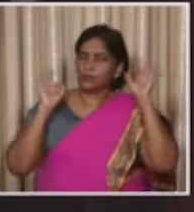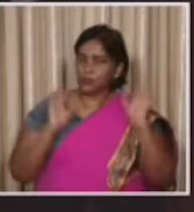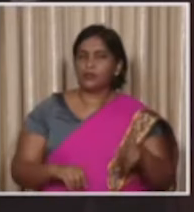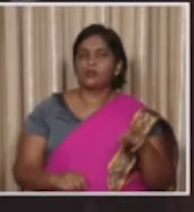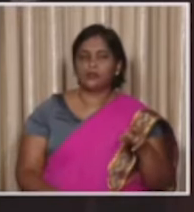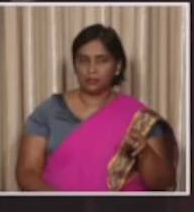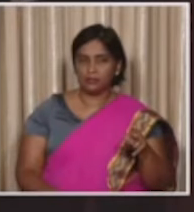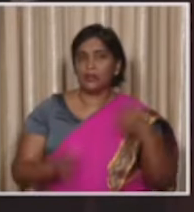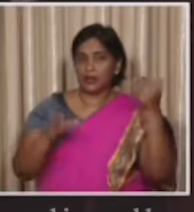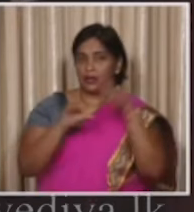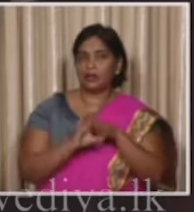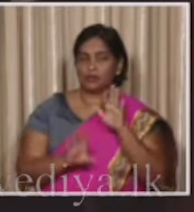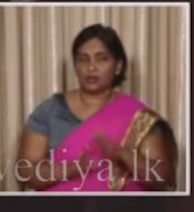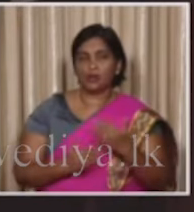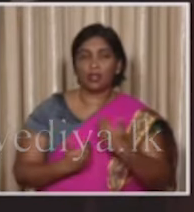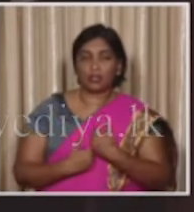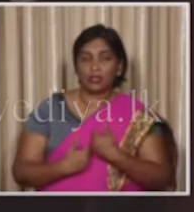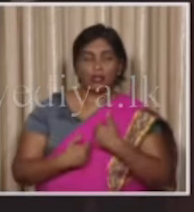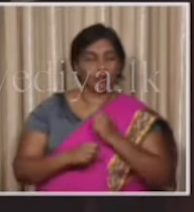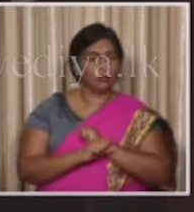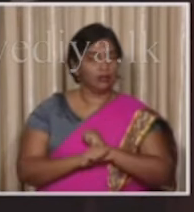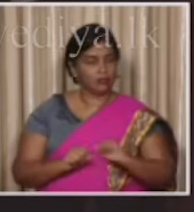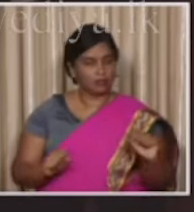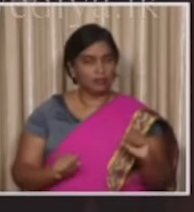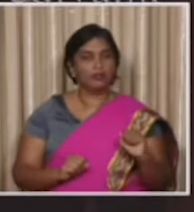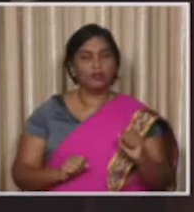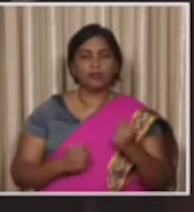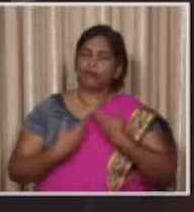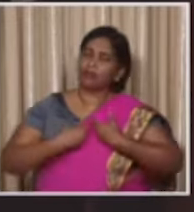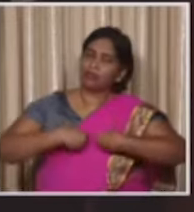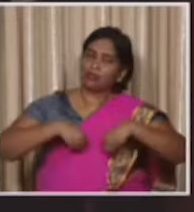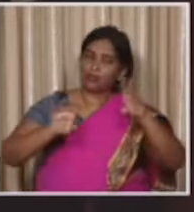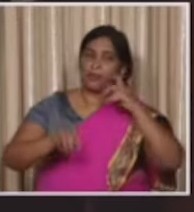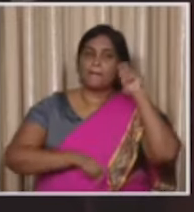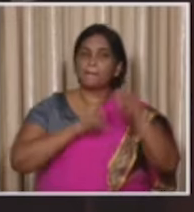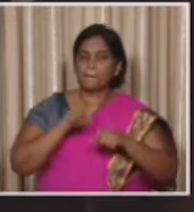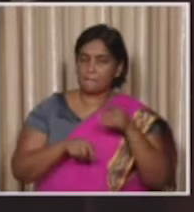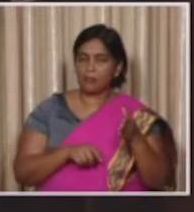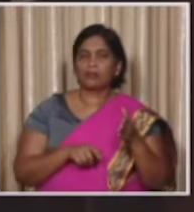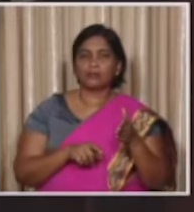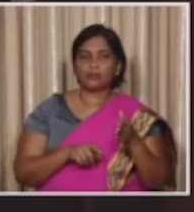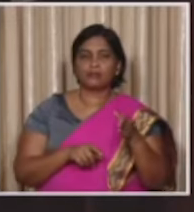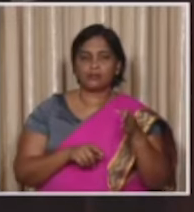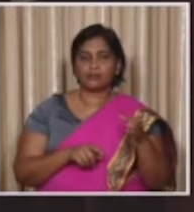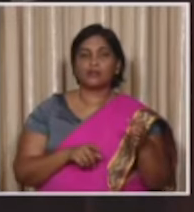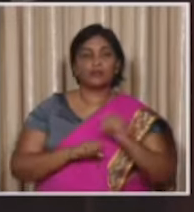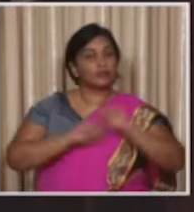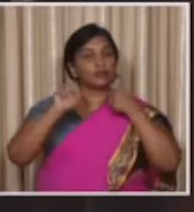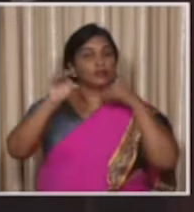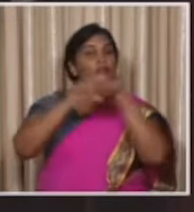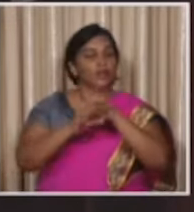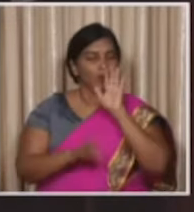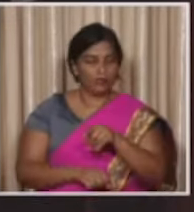එන්න ඕනේ. ආශාවන් නැති කරගෙන පරිත්‍යාගශීලී මිනිස්සු තමයි ඒ අරගලේ ඉන්න